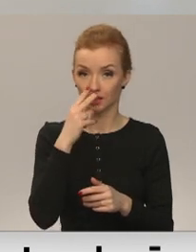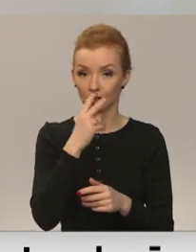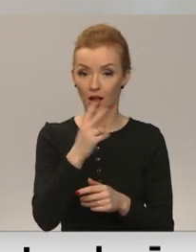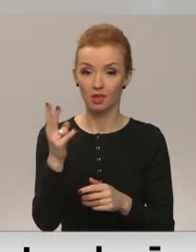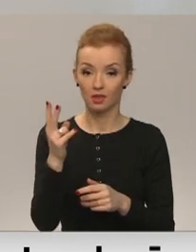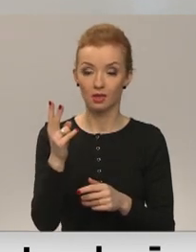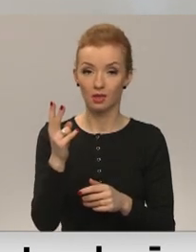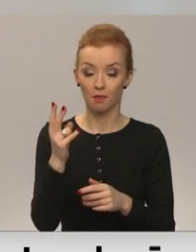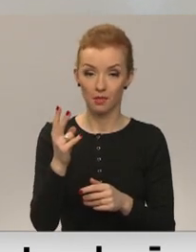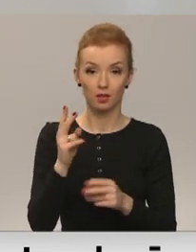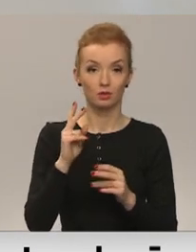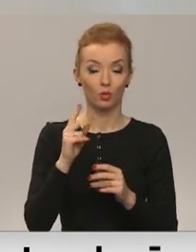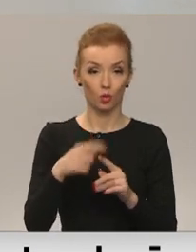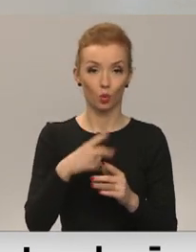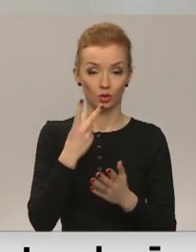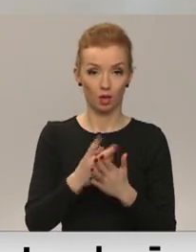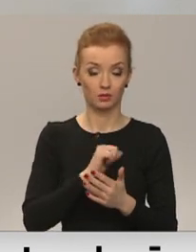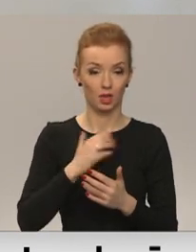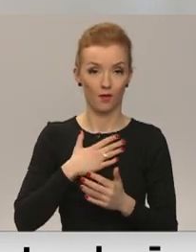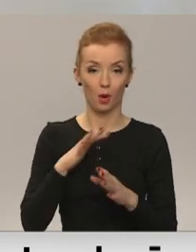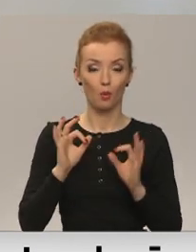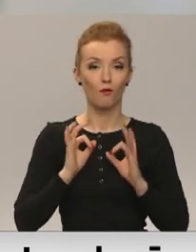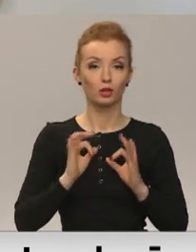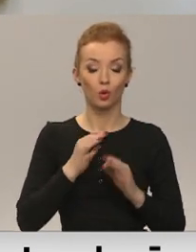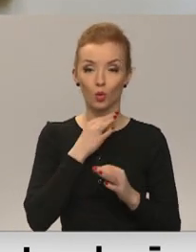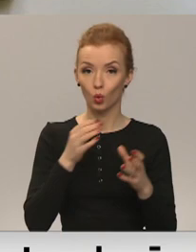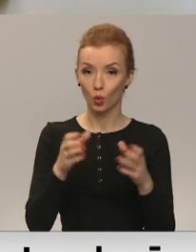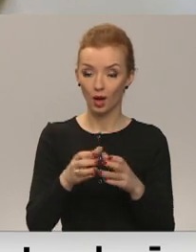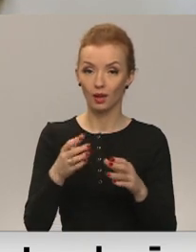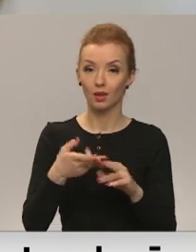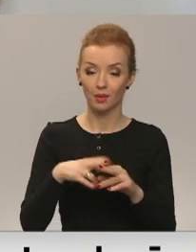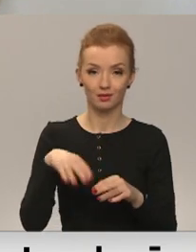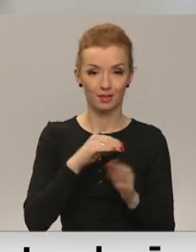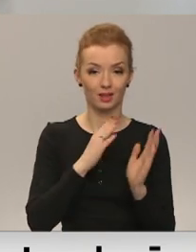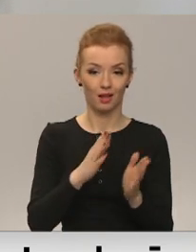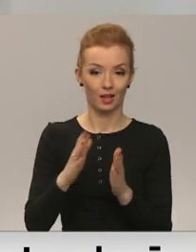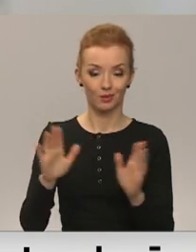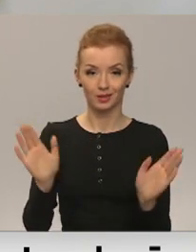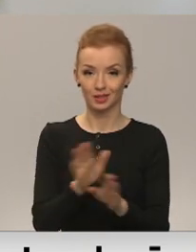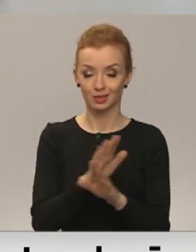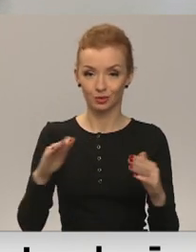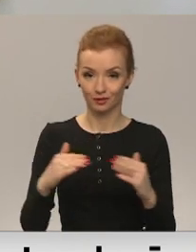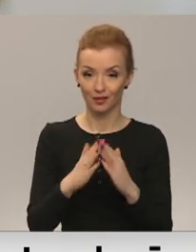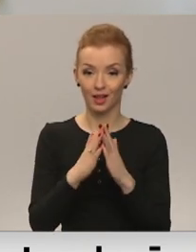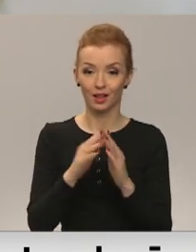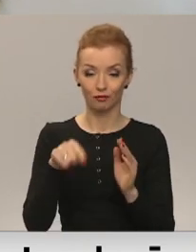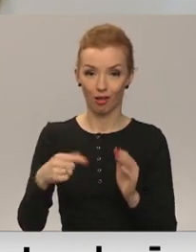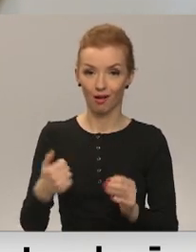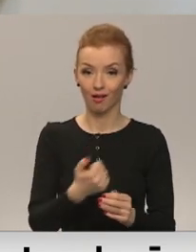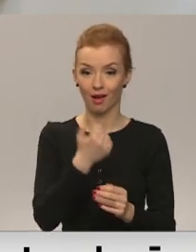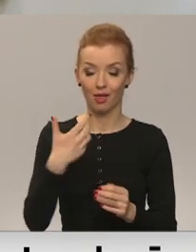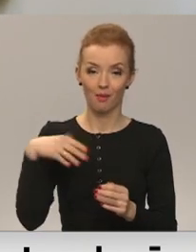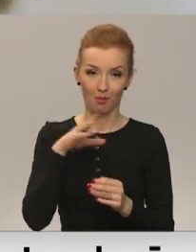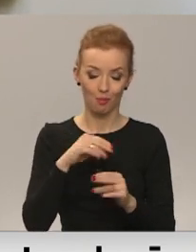profesionāls koris un tā tad drīkstam. Un tā kā mēs, protams, gatavojamies dziesmu svētkiem 23. Gadā,